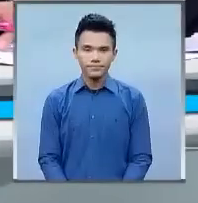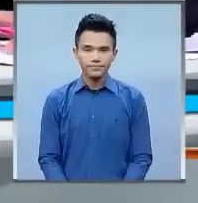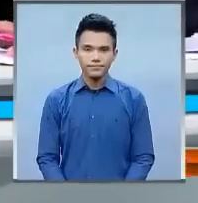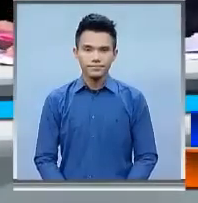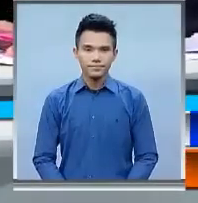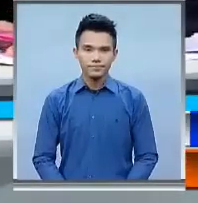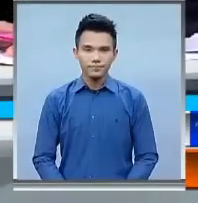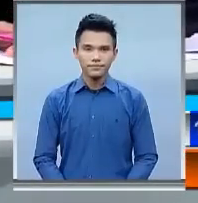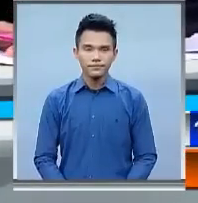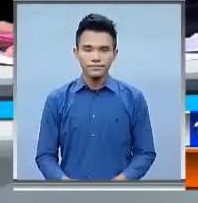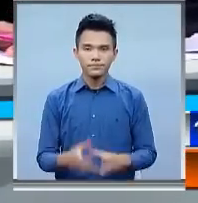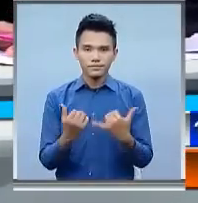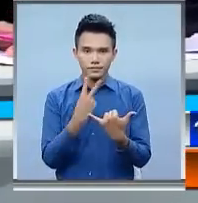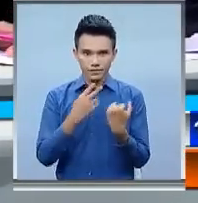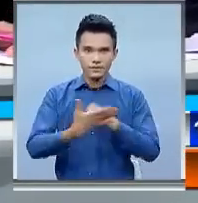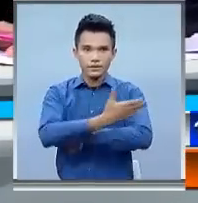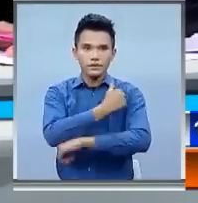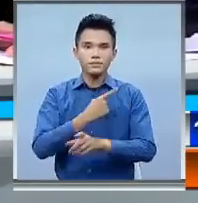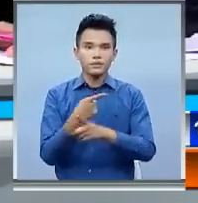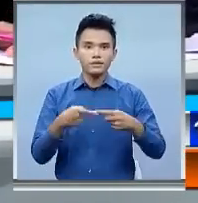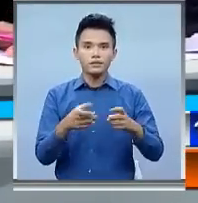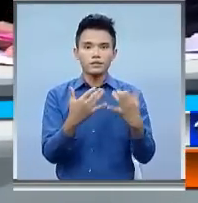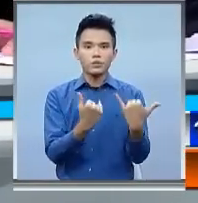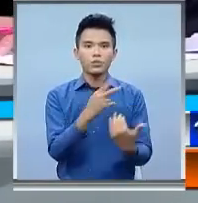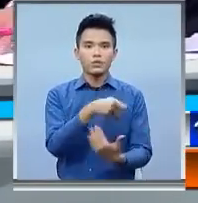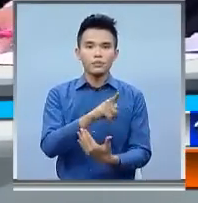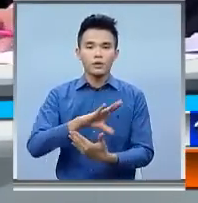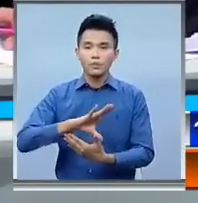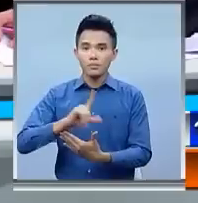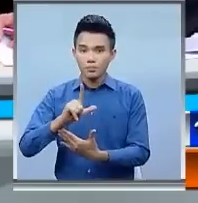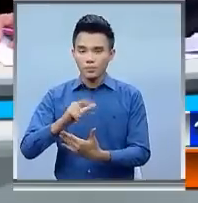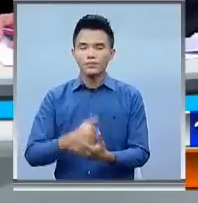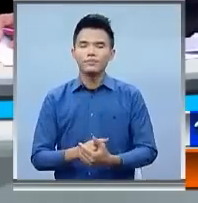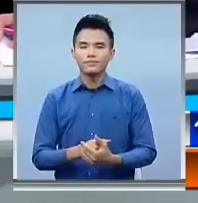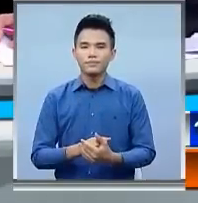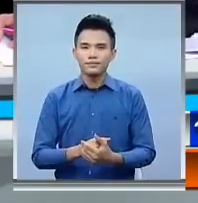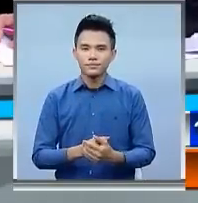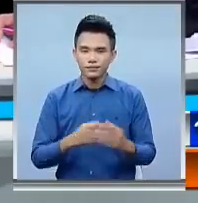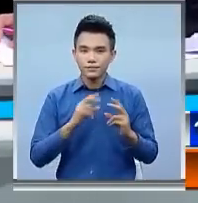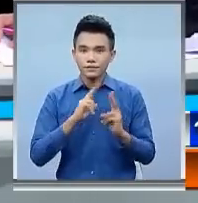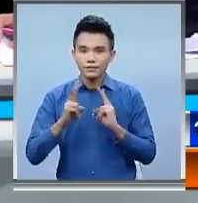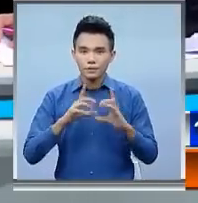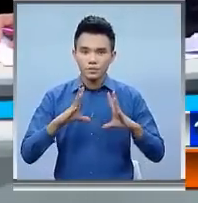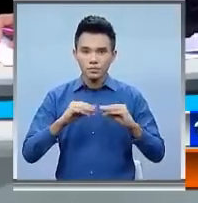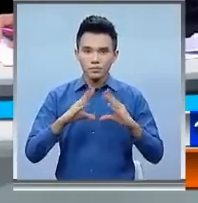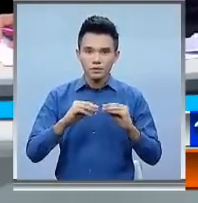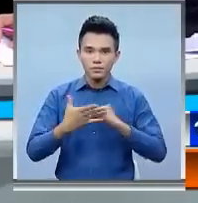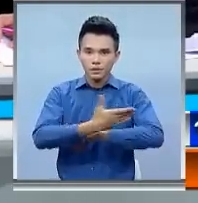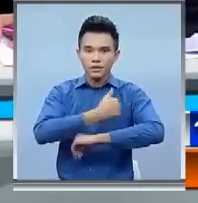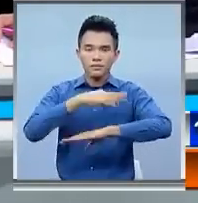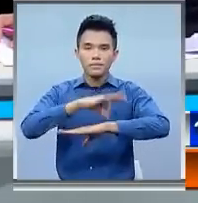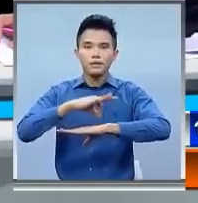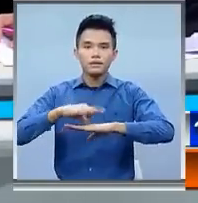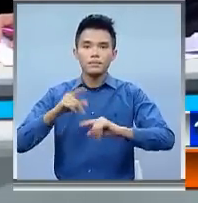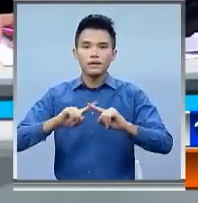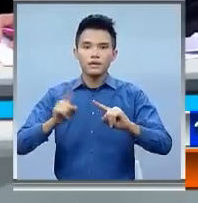มาตามประเด็นการเมืองกันบ้างครับวันนี้ปปชเตรียมจะชี้มุนความผิดและถอดถ้อนผู้ดำรงตำแหน่งทางการเมืองอีกระลอกหนึงนะครับค่ะกับกรณีออกกฎ